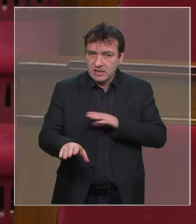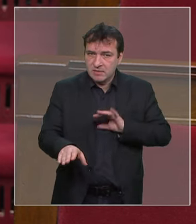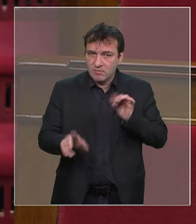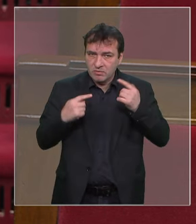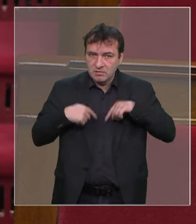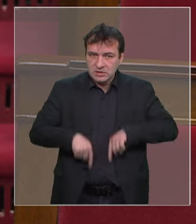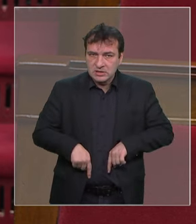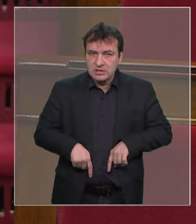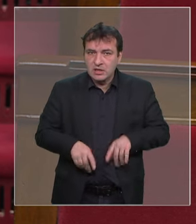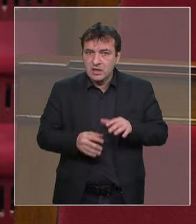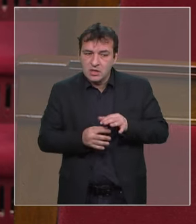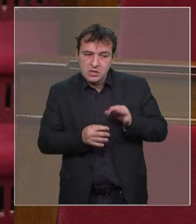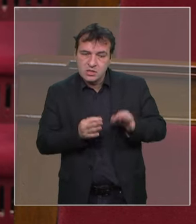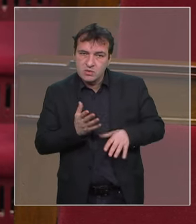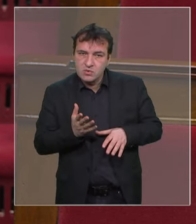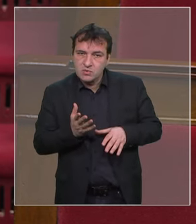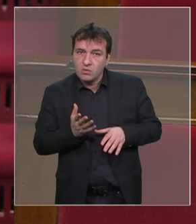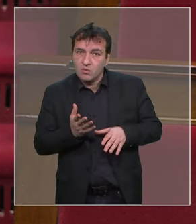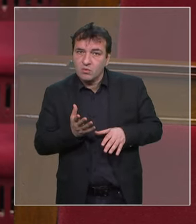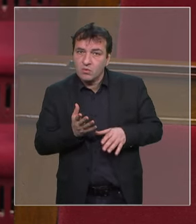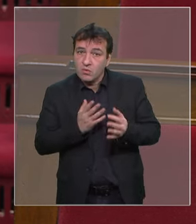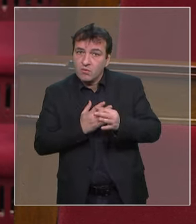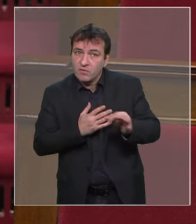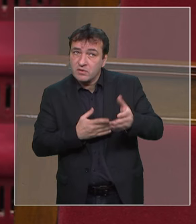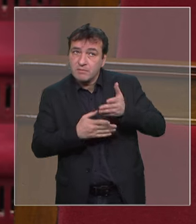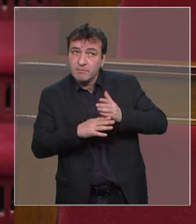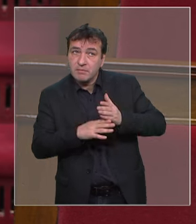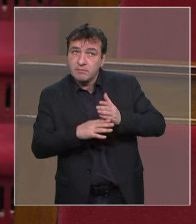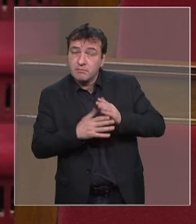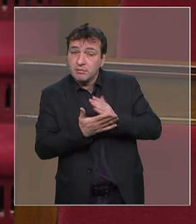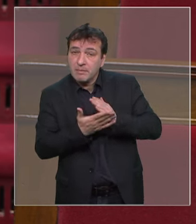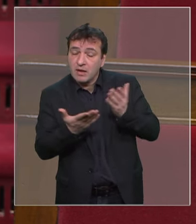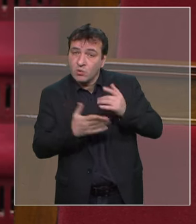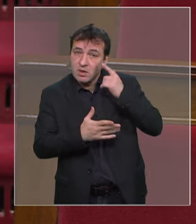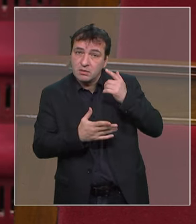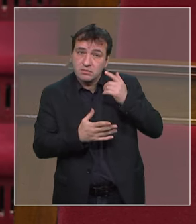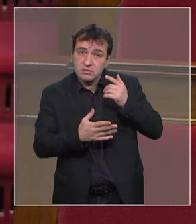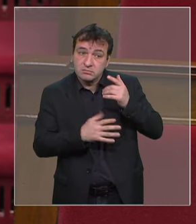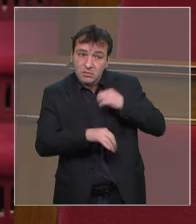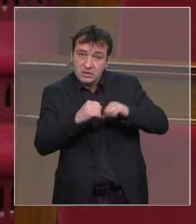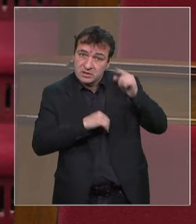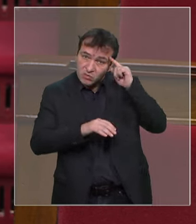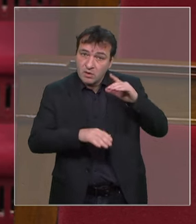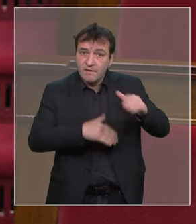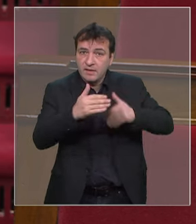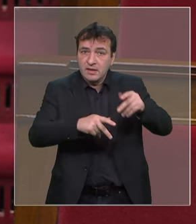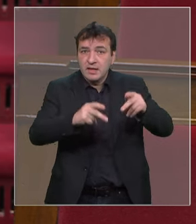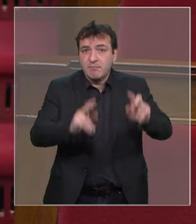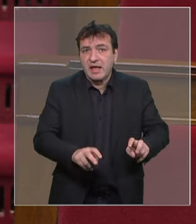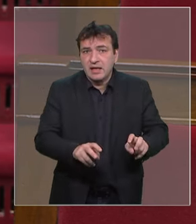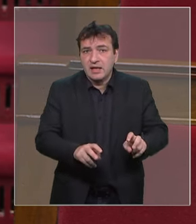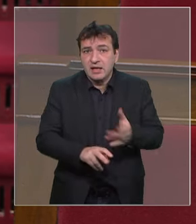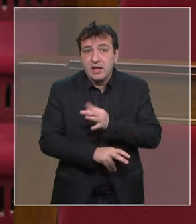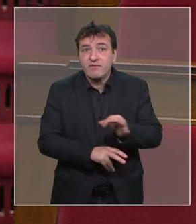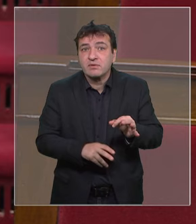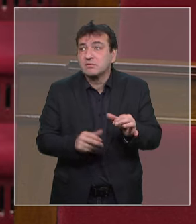ministre, quelle solution la France a-t-elle prévu de mettre en œuvre pour faire avancer la paix? Qu'est-ce que la France